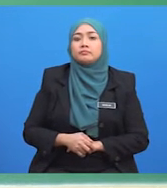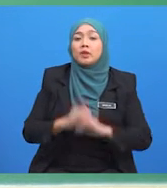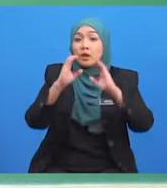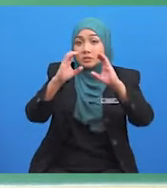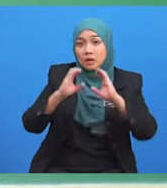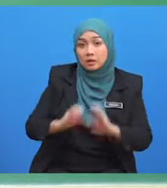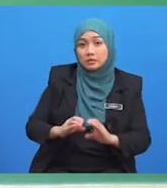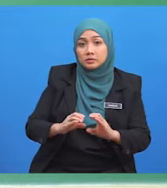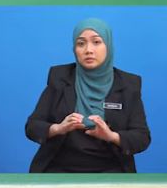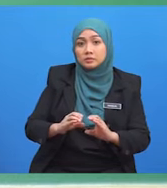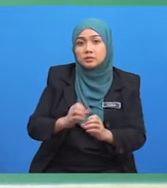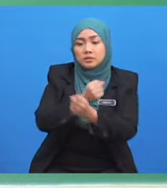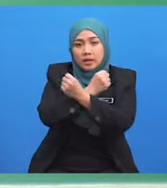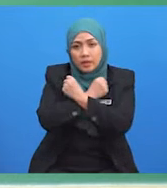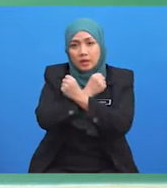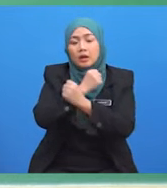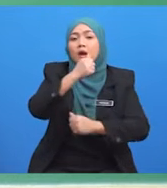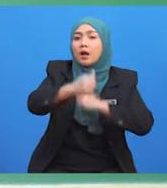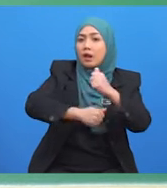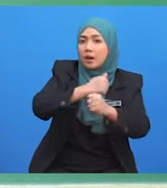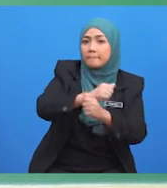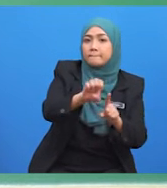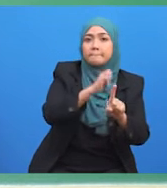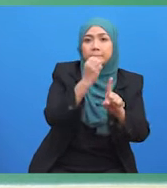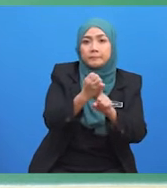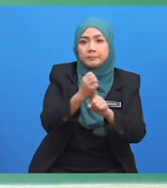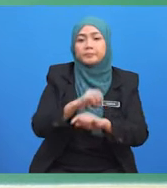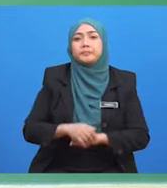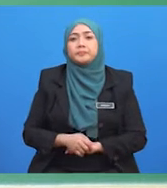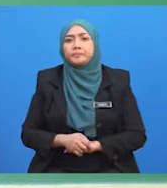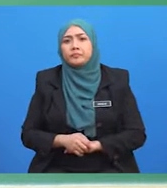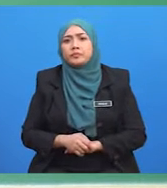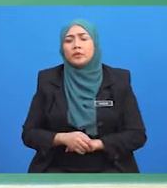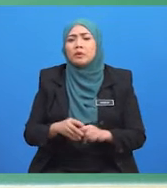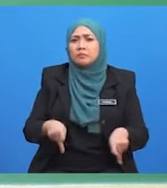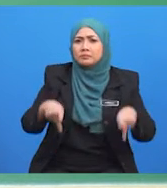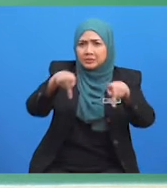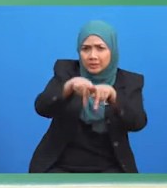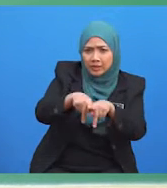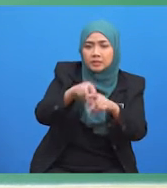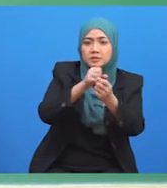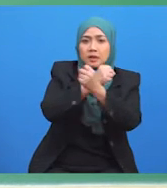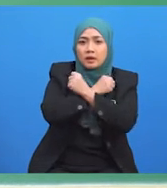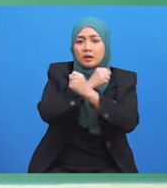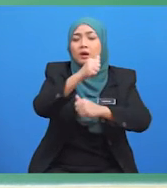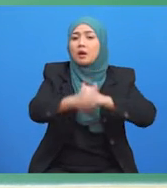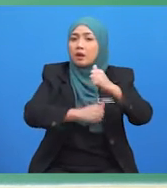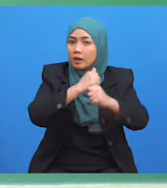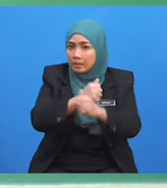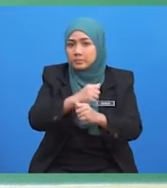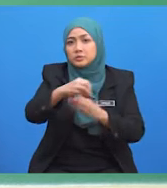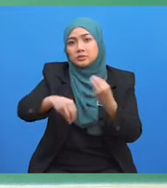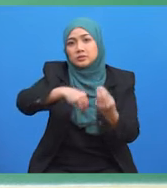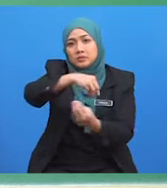menyayangi alam sekitar. Kedua, kepentingan menyayangi alam sekitar. Ketiga,